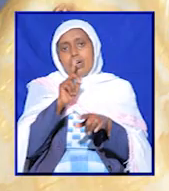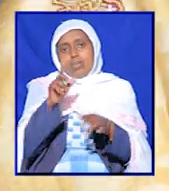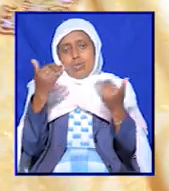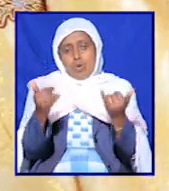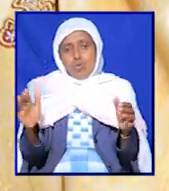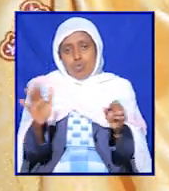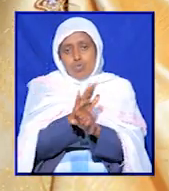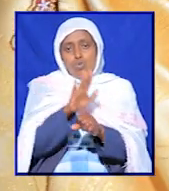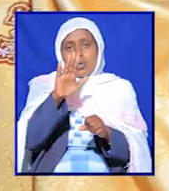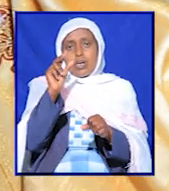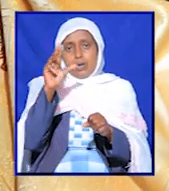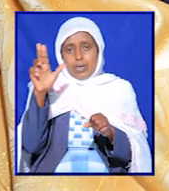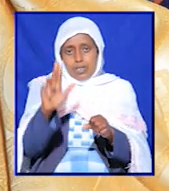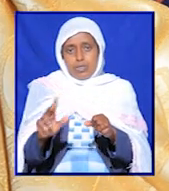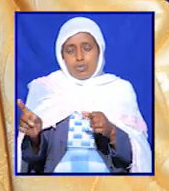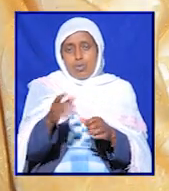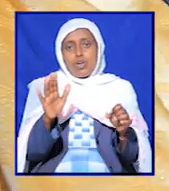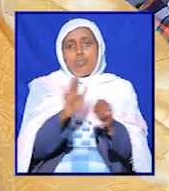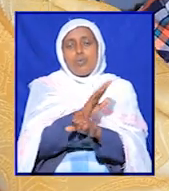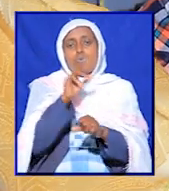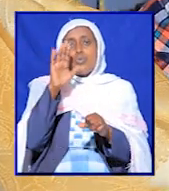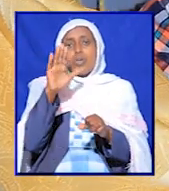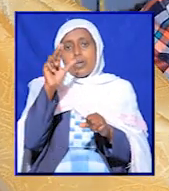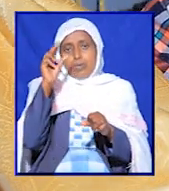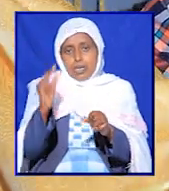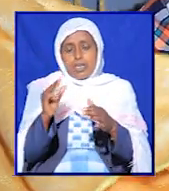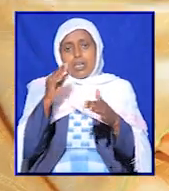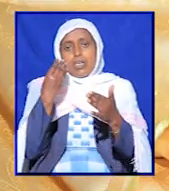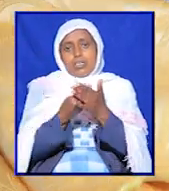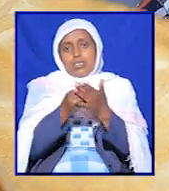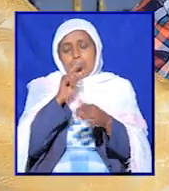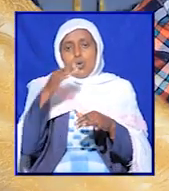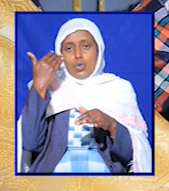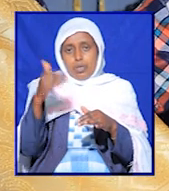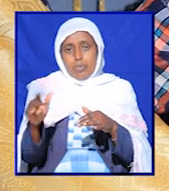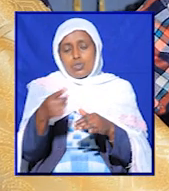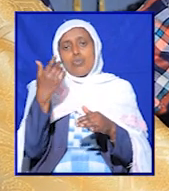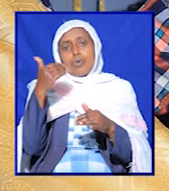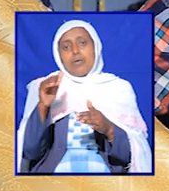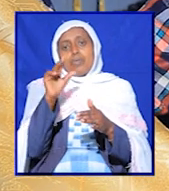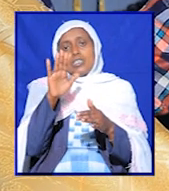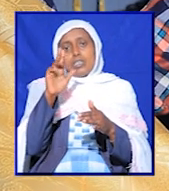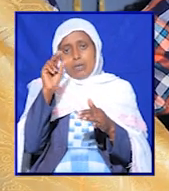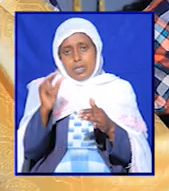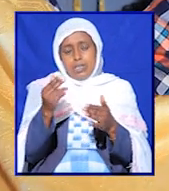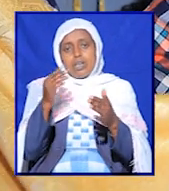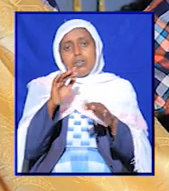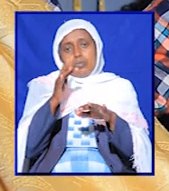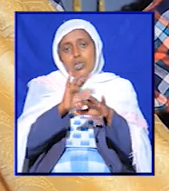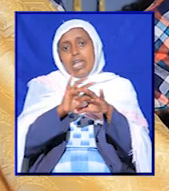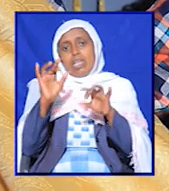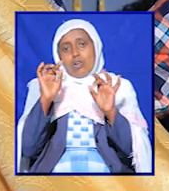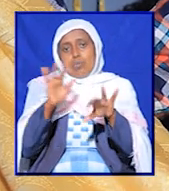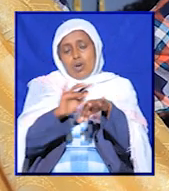ነው አሁን ሙሉ ገበር ሲሆን ያው በሙሉ ገበር ሂሳብ ነው የሚወጣ ግማሽ ገበር ያው በግማሽ ገበር ያለ